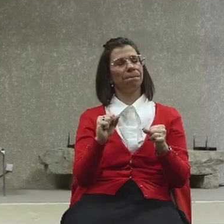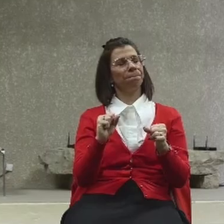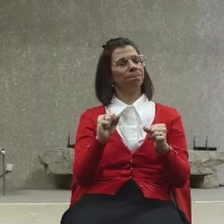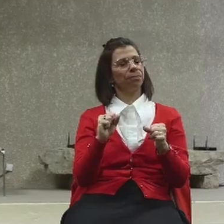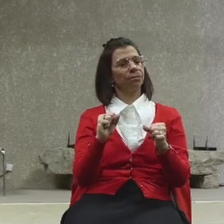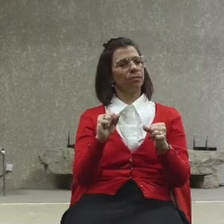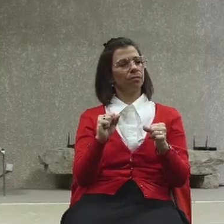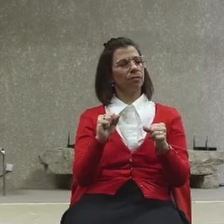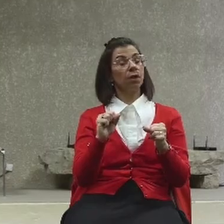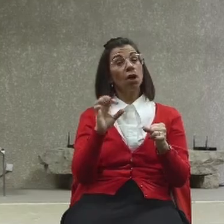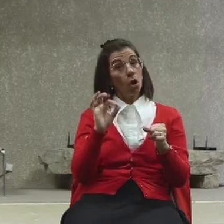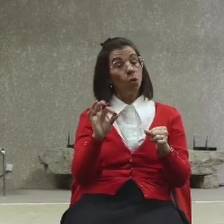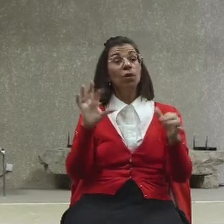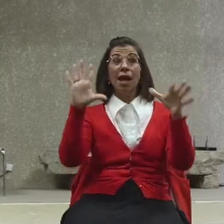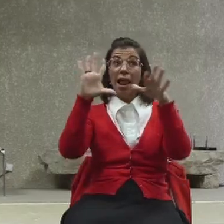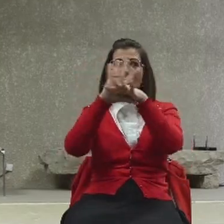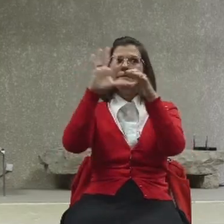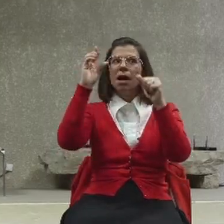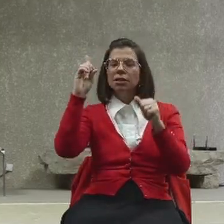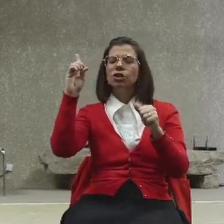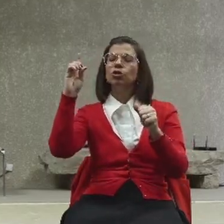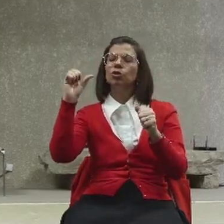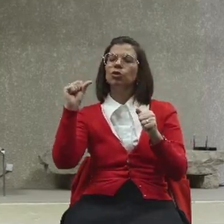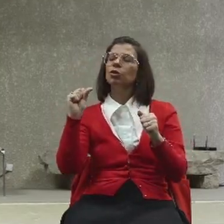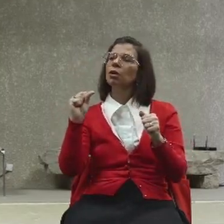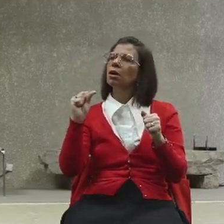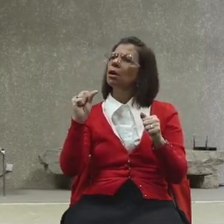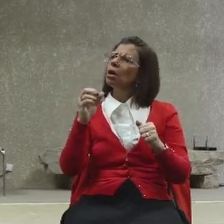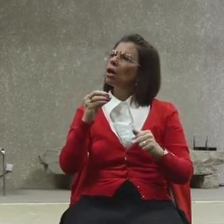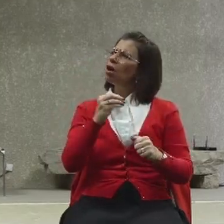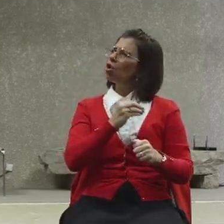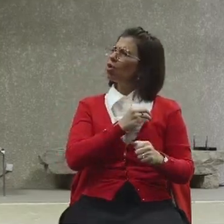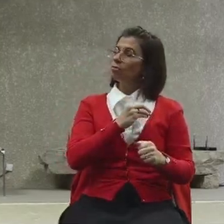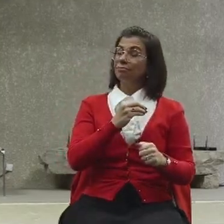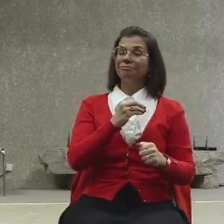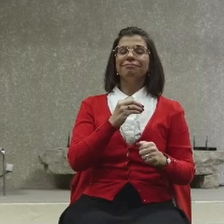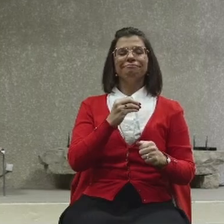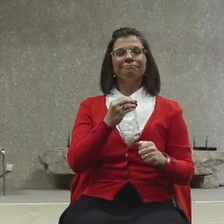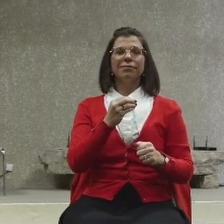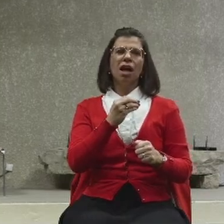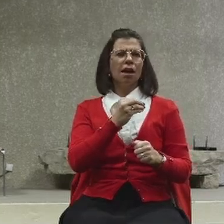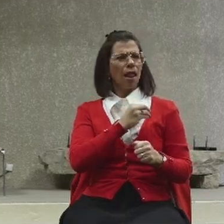etc. Vous venez ici pour louer le Seigneur, l'ennemi vous accuse.